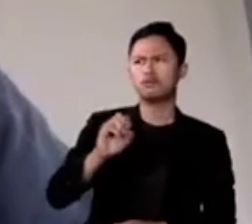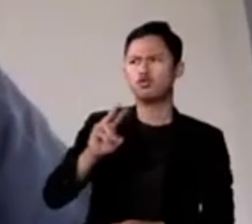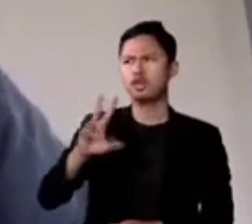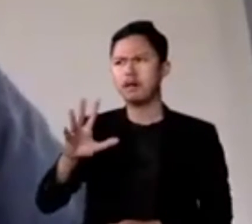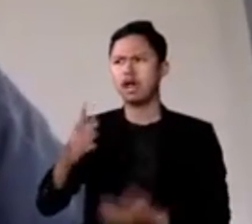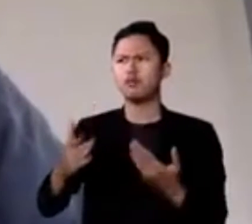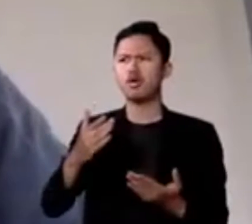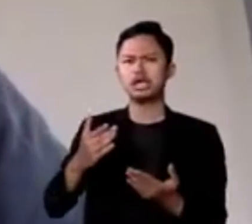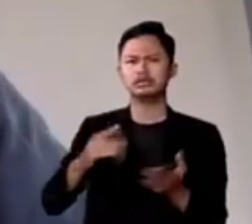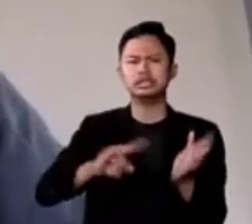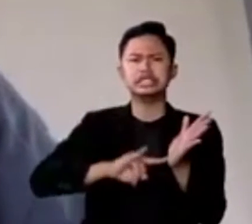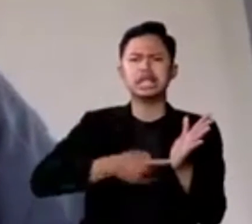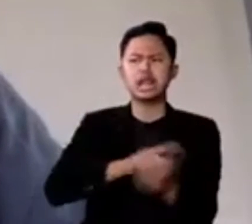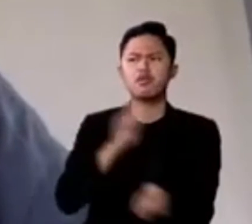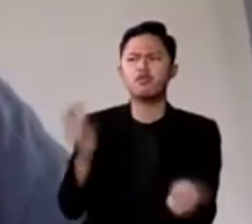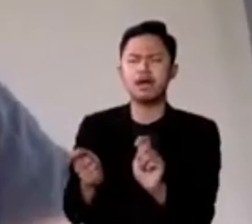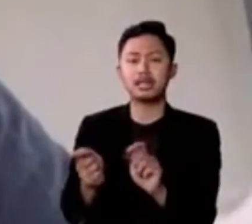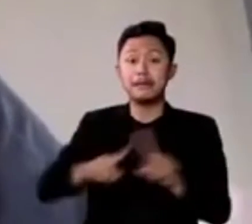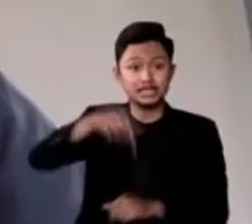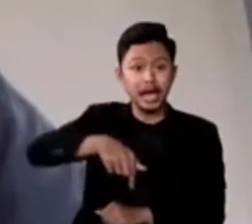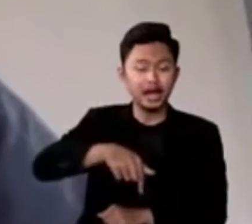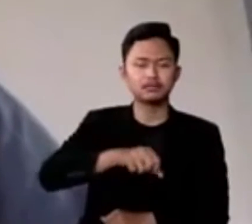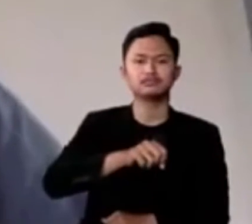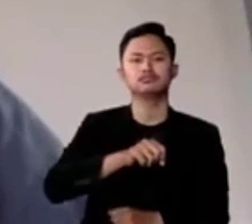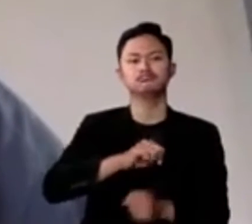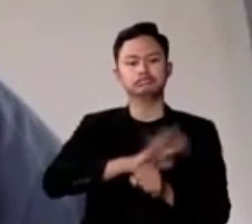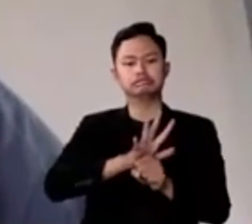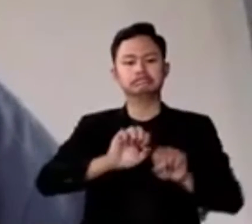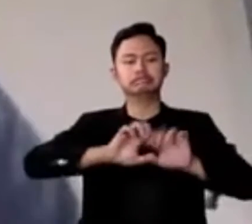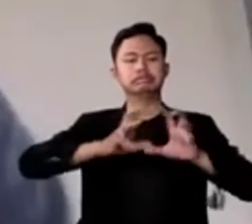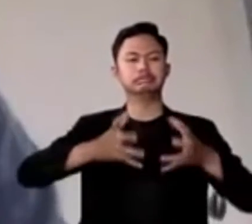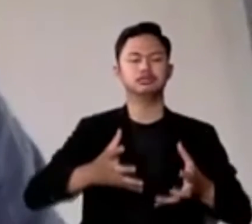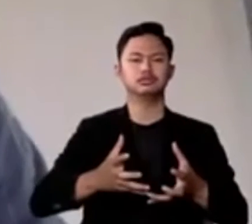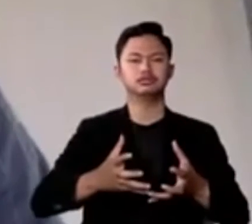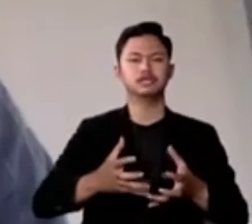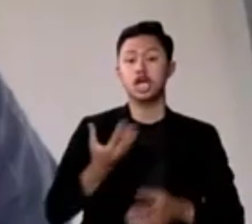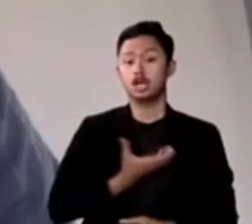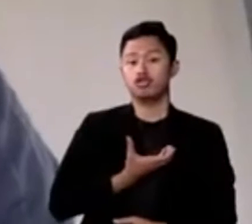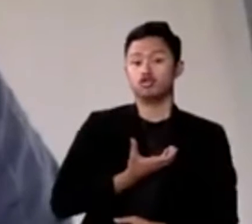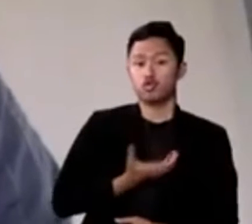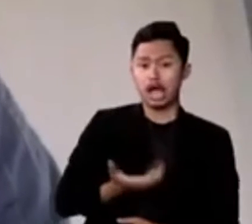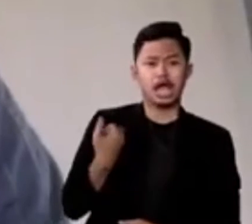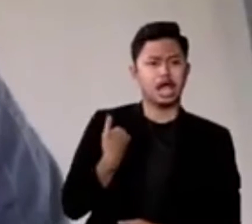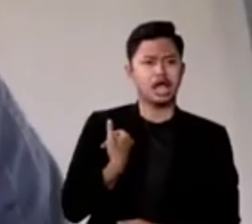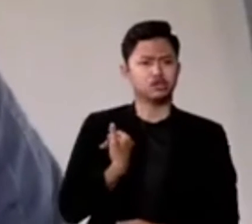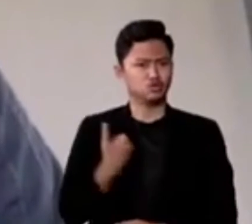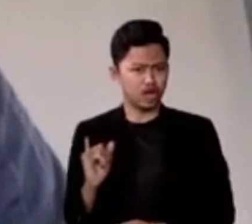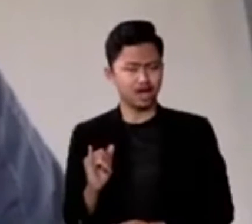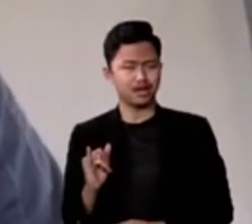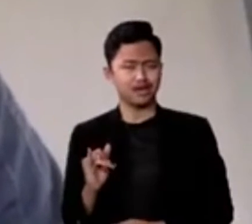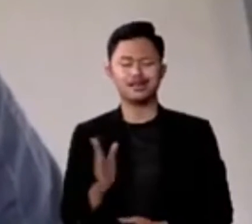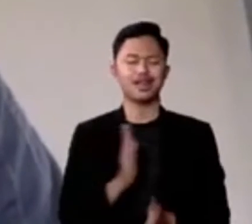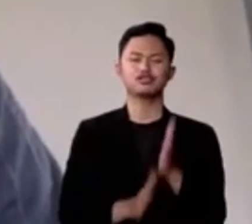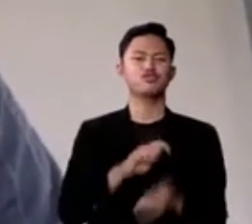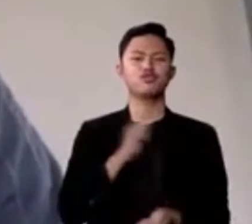mungkin akan ada sistem digital transformation tapi sekarang saat terdaftar hadapan lebih jadi mau nggak mau harus dihindari sarang jadi